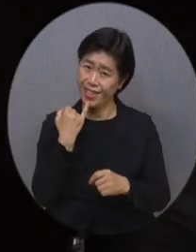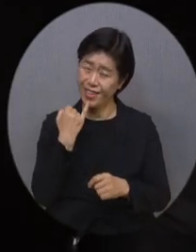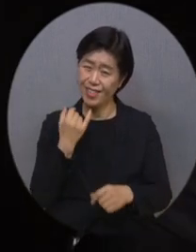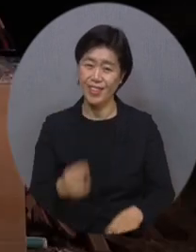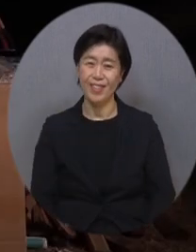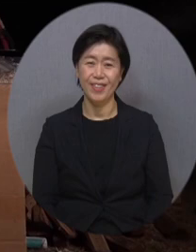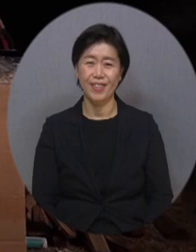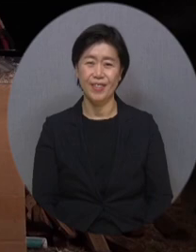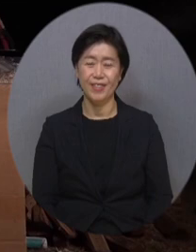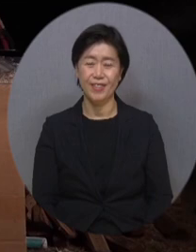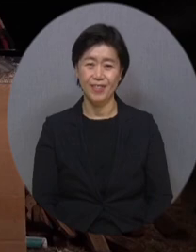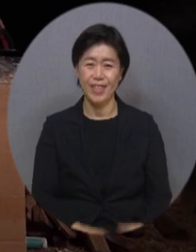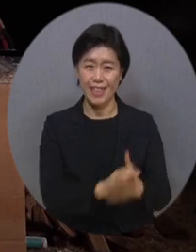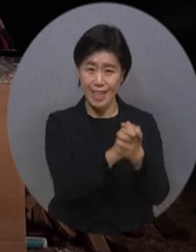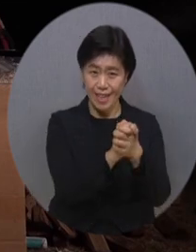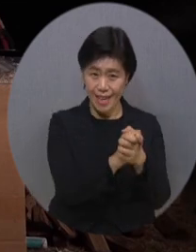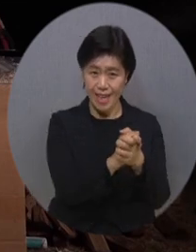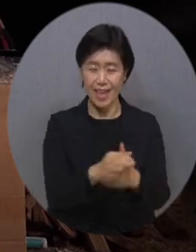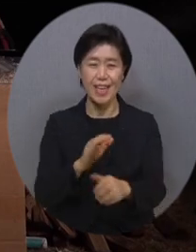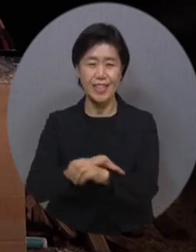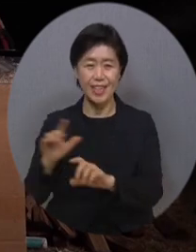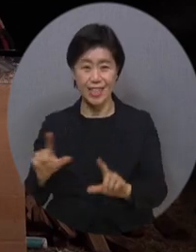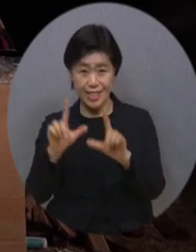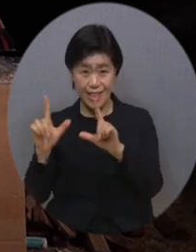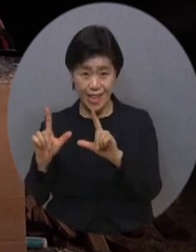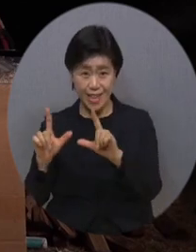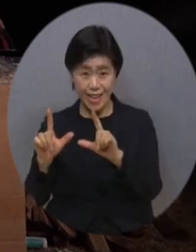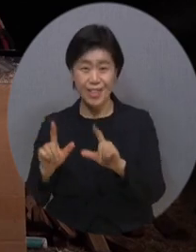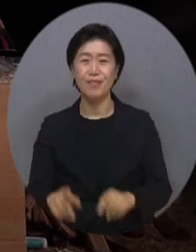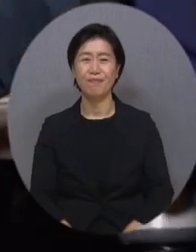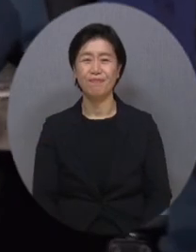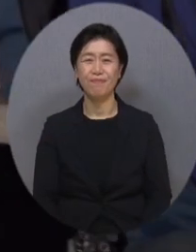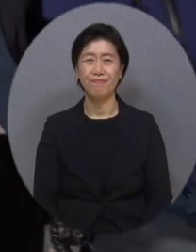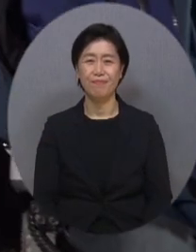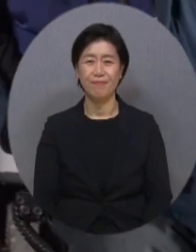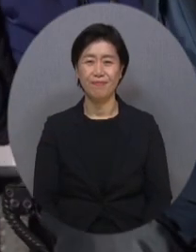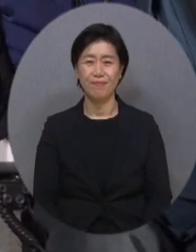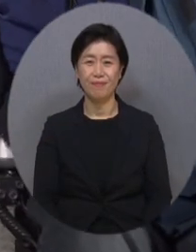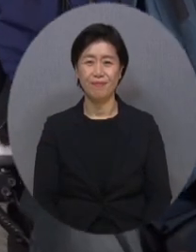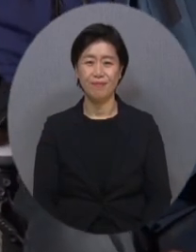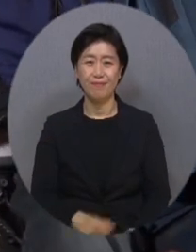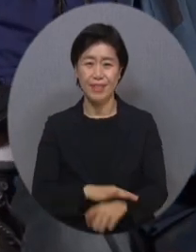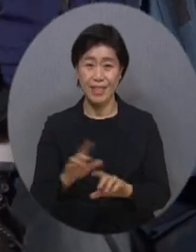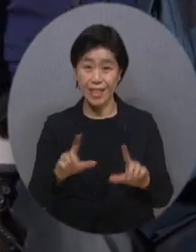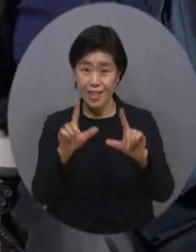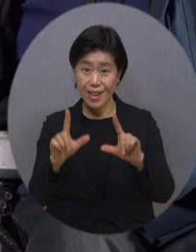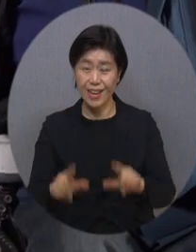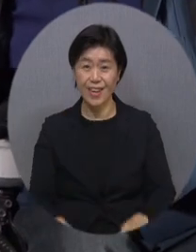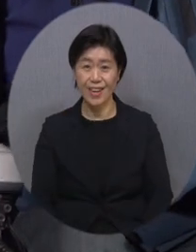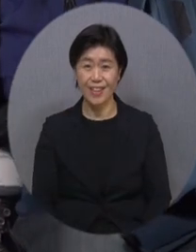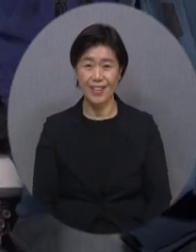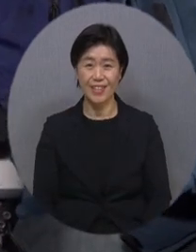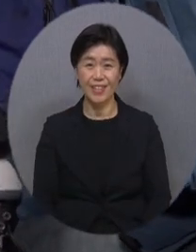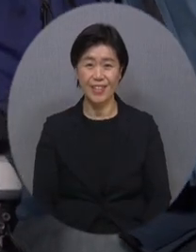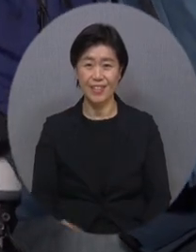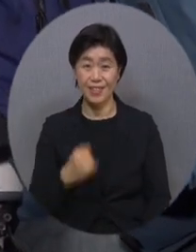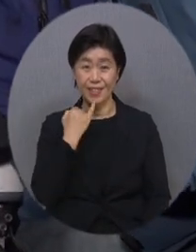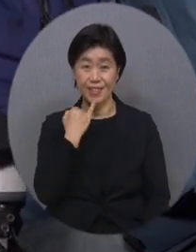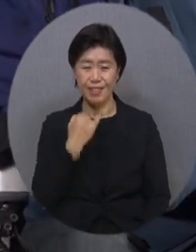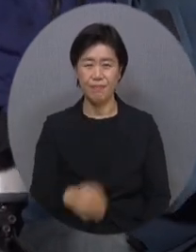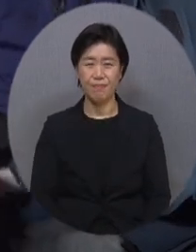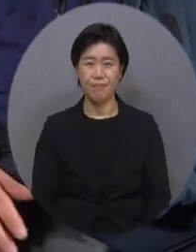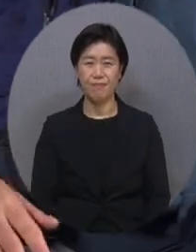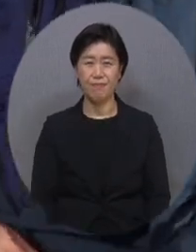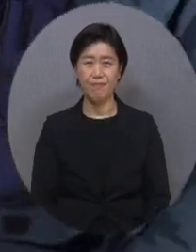알았어. 자, 친하게. 잘 지내자. 막내인데. 용우니까